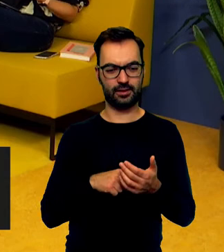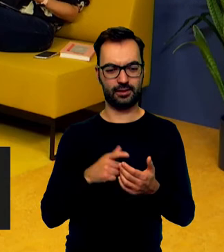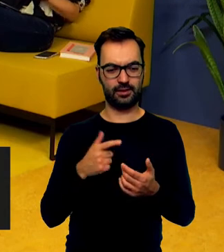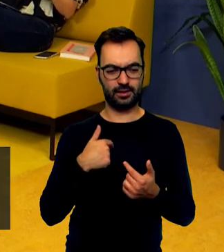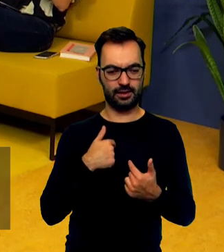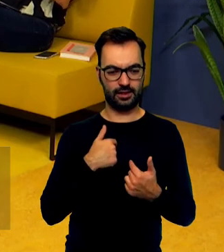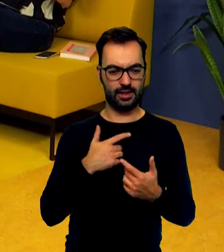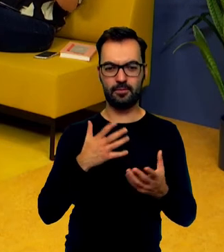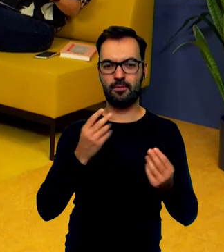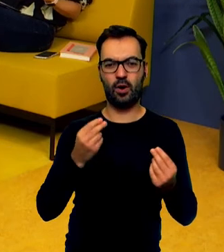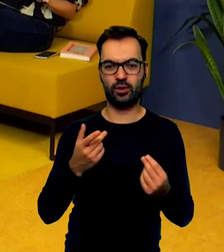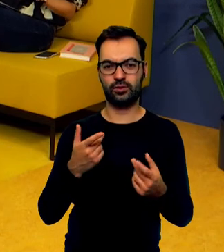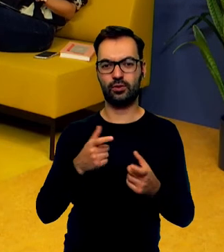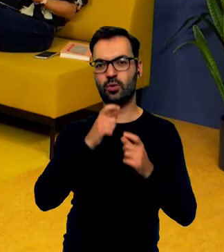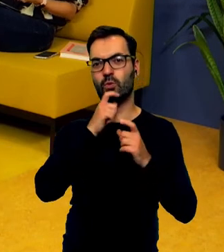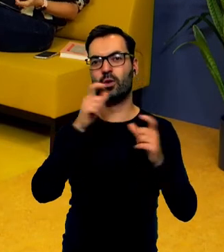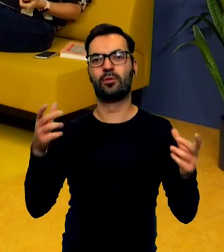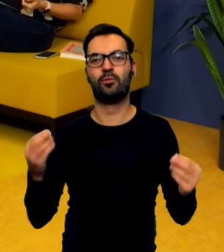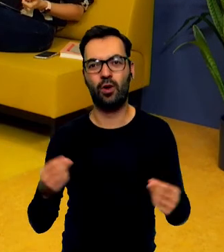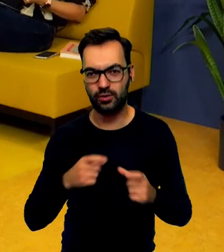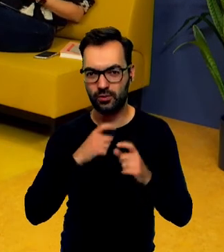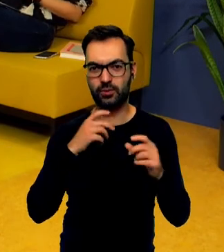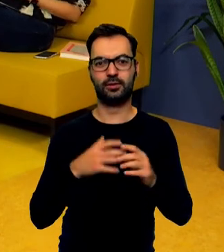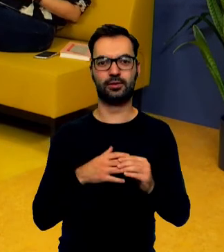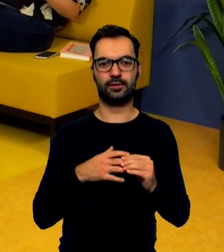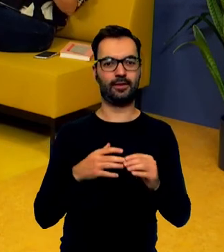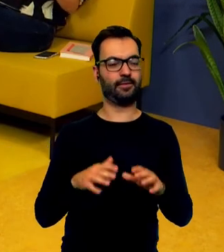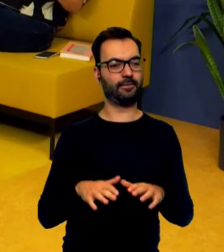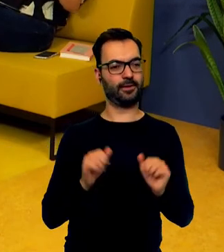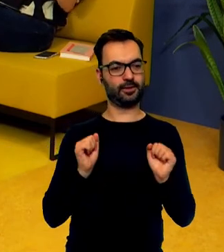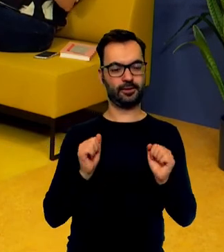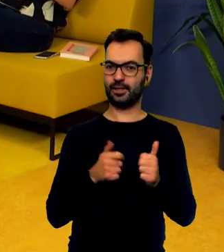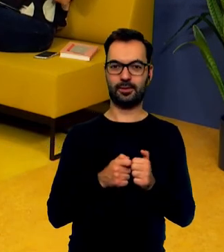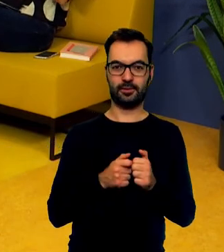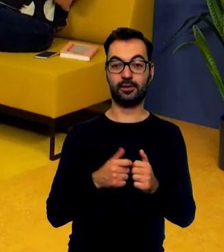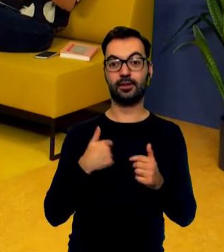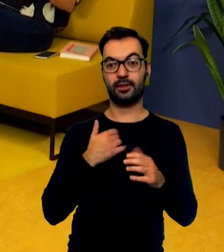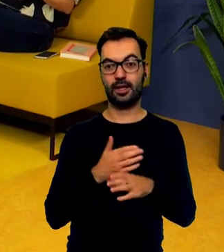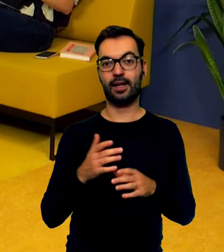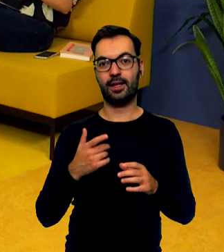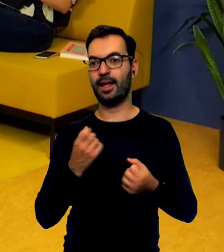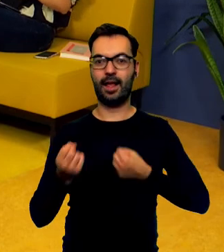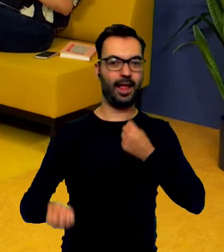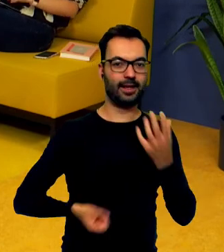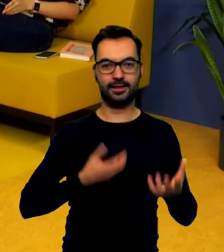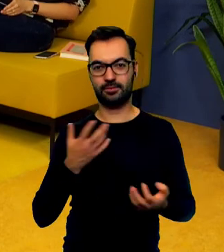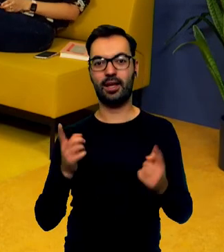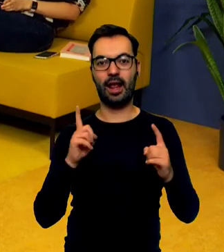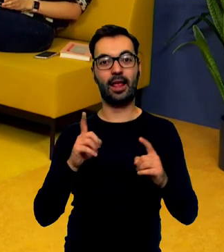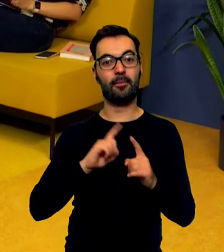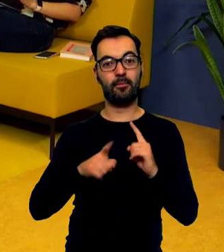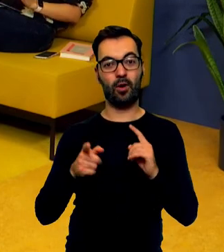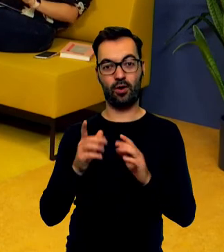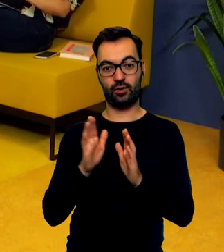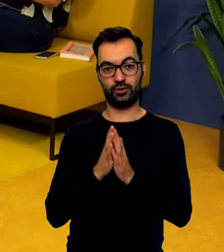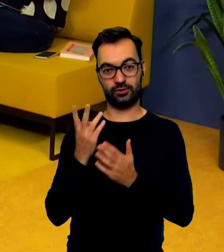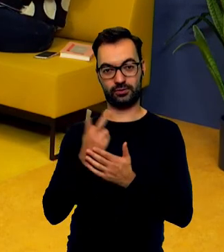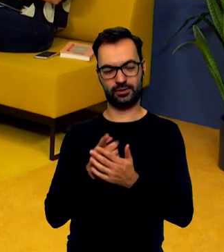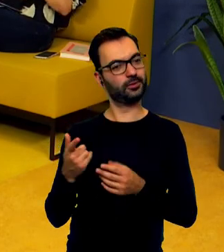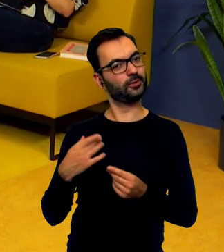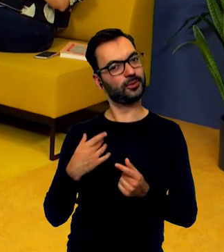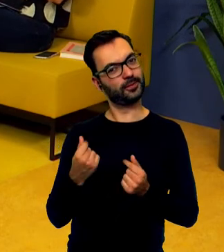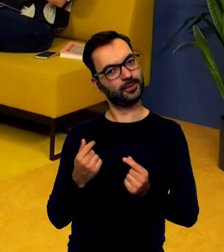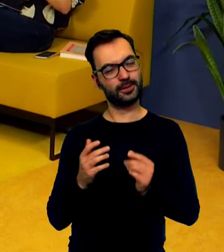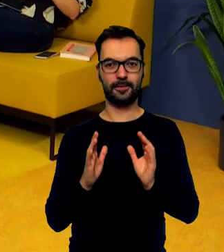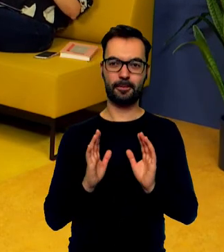kaznodzieja się w tobie odzywa, po co masz to ogłaszać światu? I się wycofałam. Nadal jestem jakby bardzo ekspresyjna, ale po twojej książce to jest jak